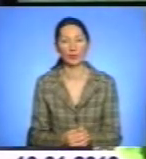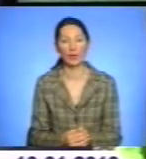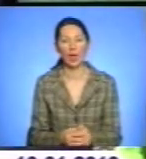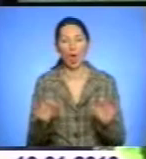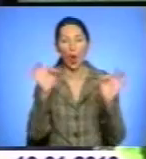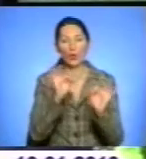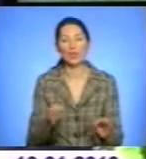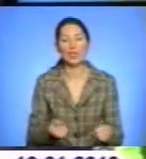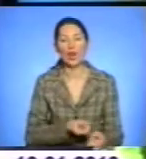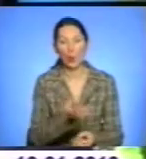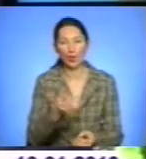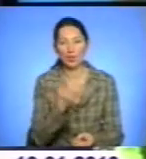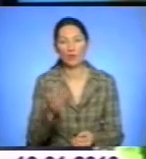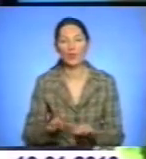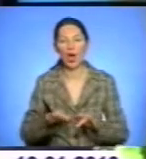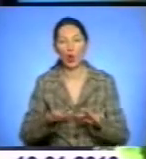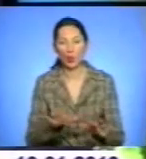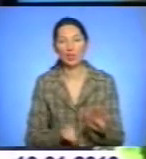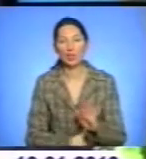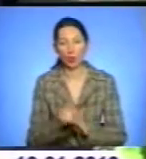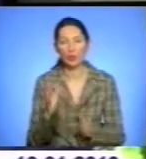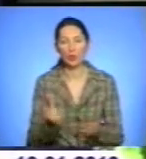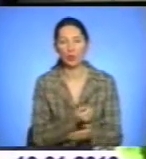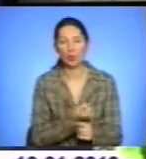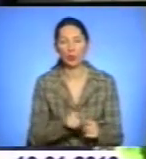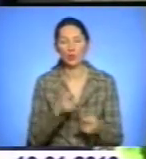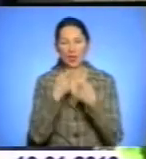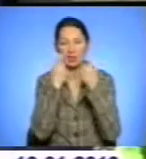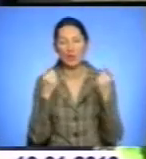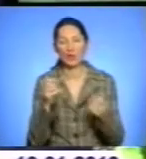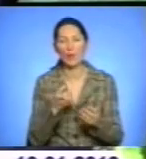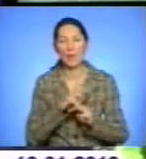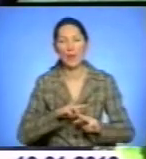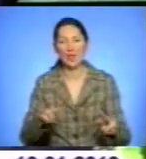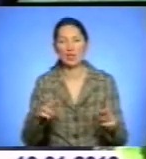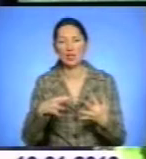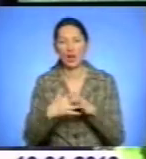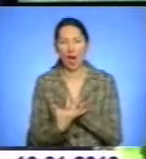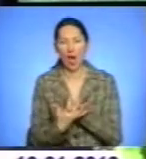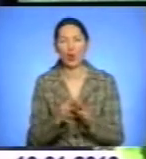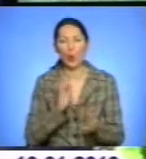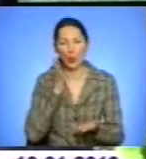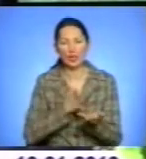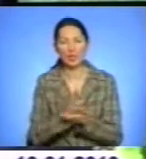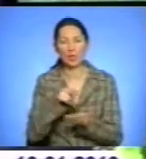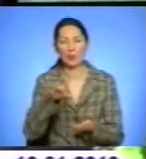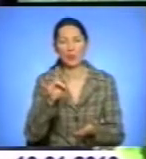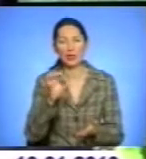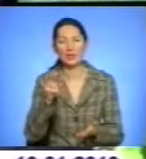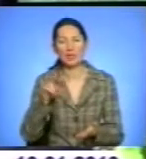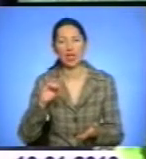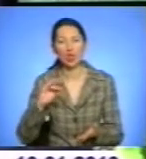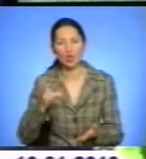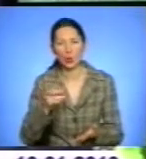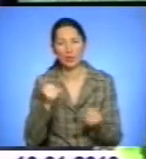Осіння посівна кампанія стартувала успішно. Про це заявив міністр агрополітики Микола Присяжнюк. За його словами, нинішній стан озимих